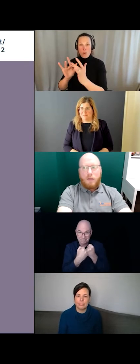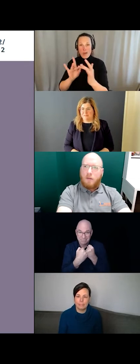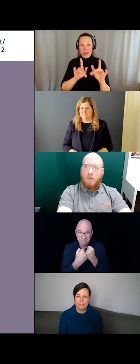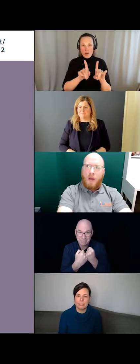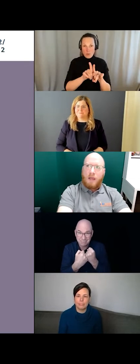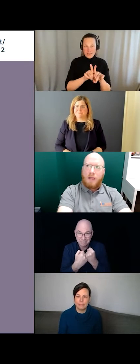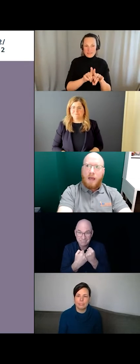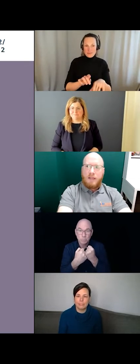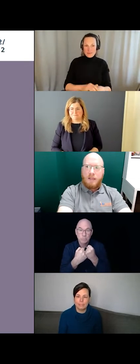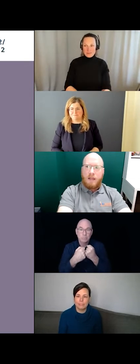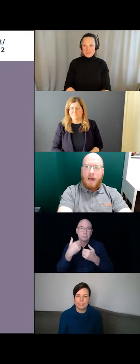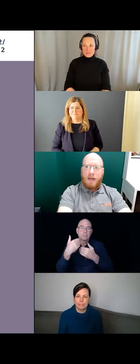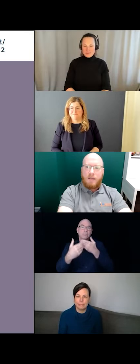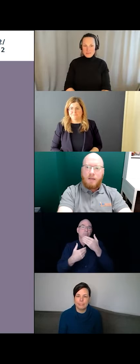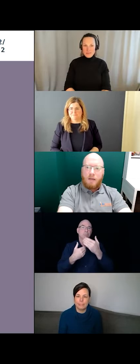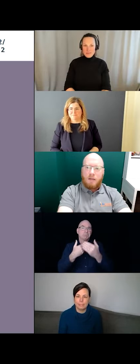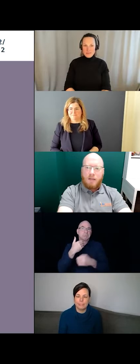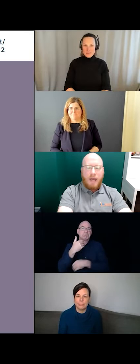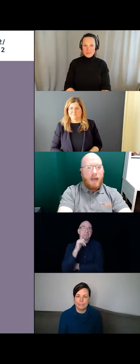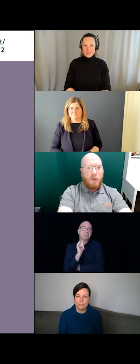qu'on a dû contacter